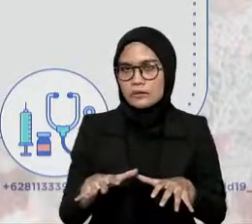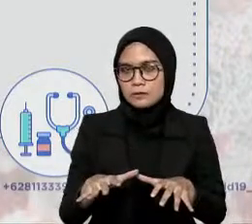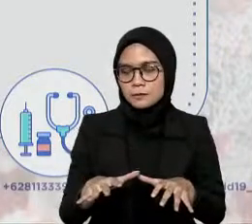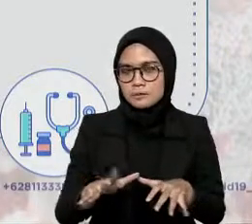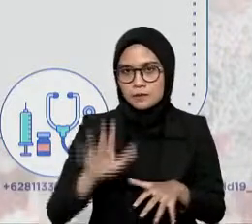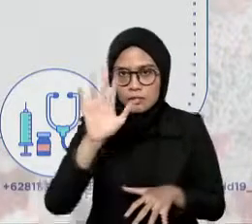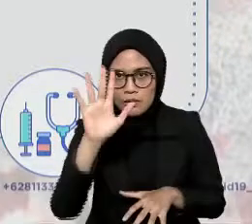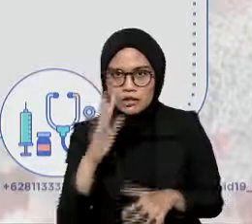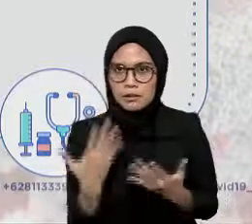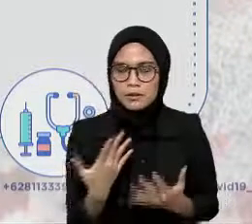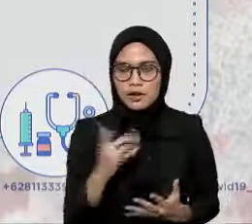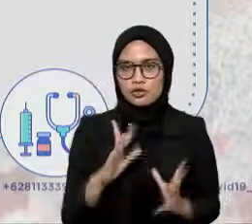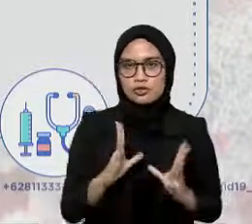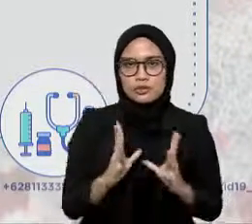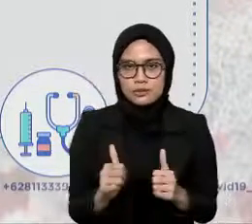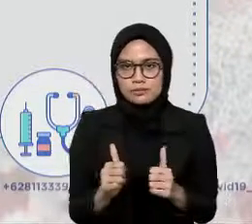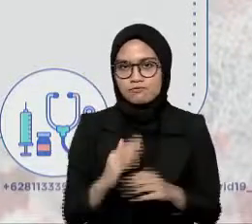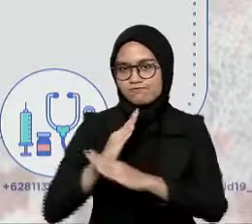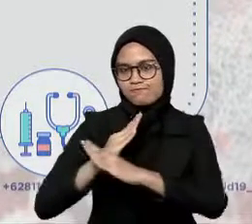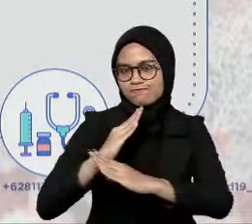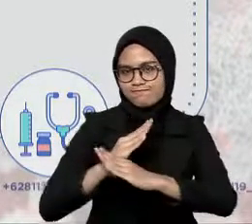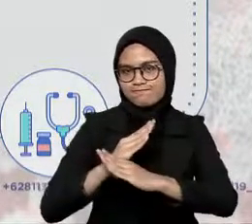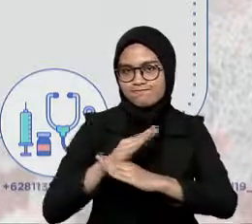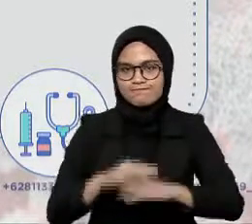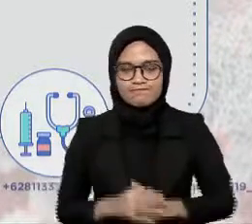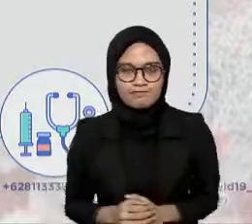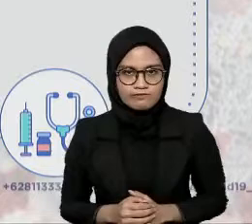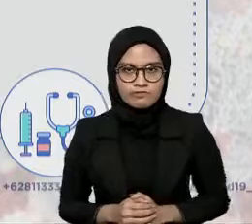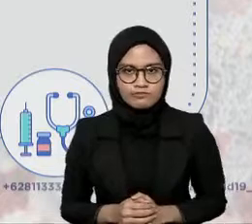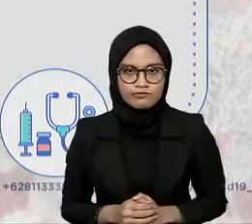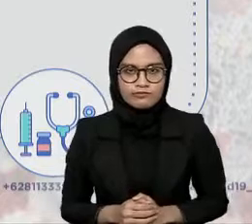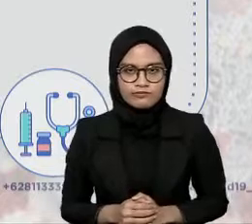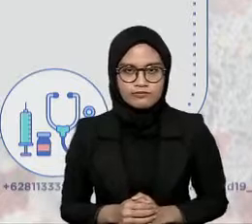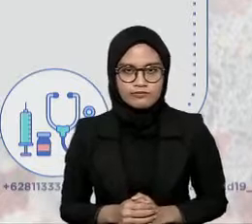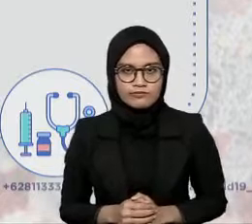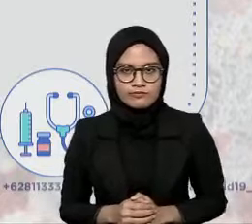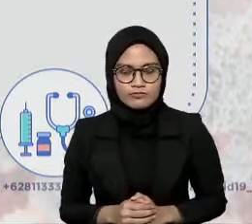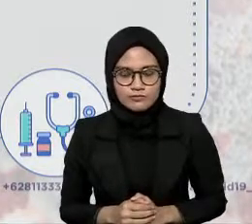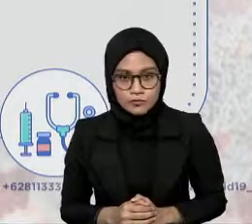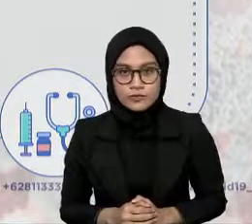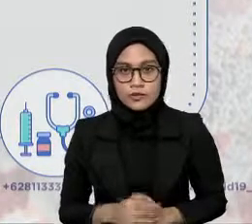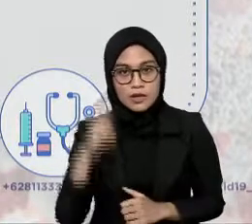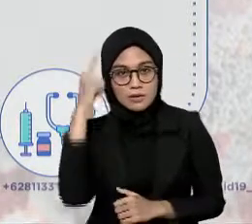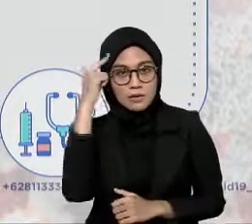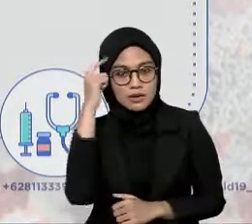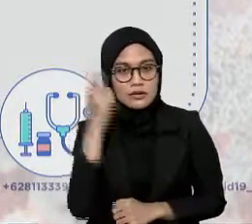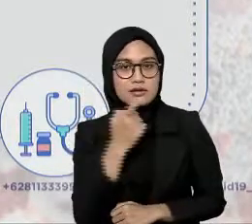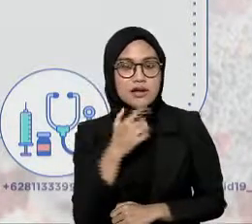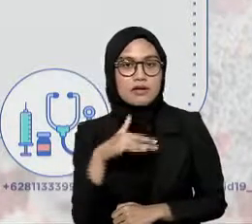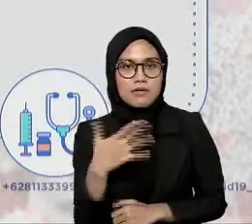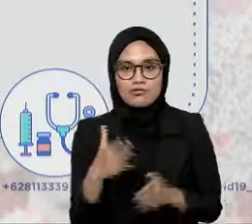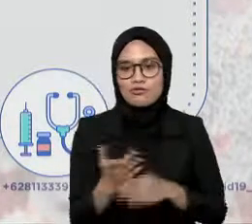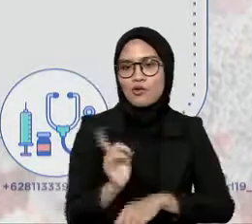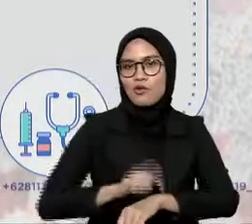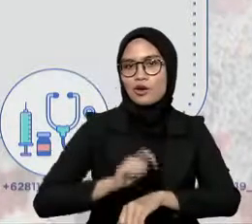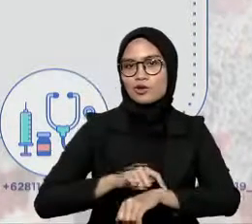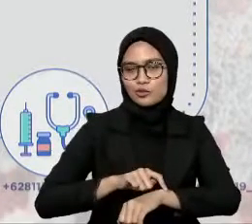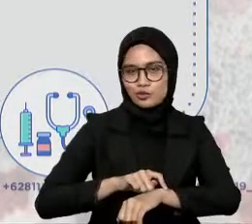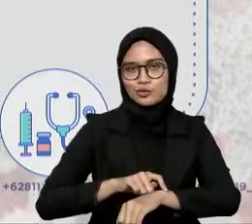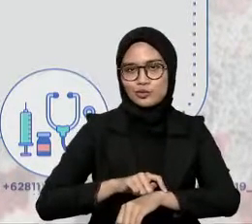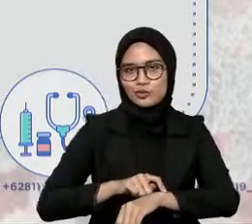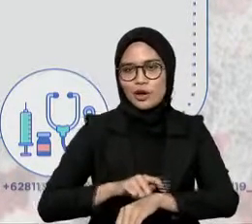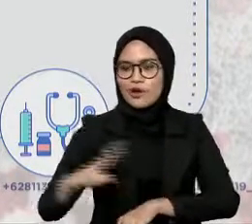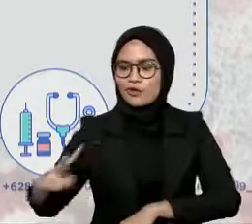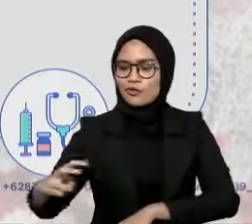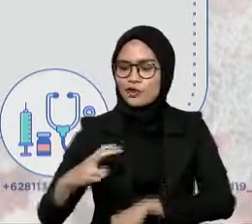yang akan datang. Pertama, pembelajaran adanya rentang waktu dalam mengidentifikasi karakteristik